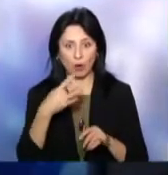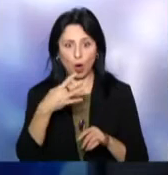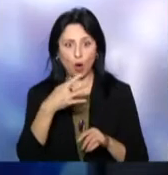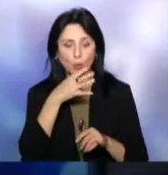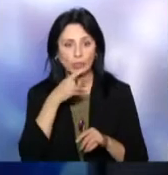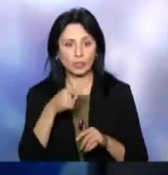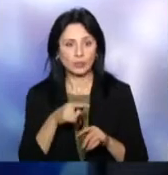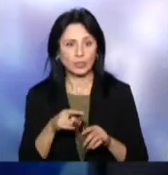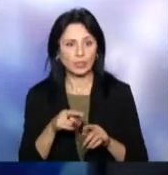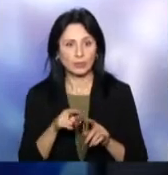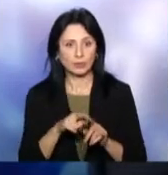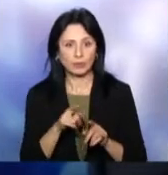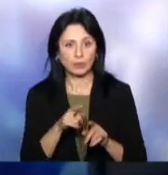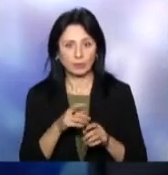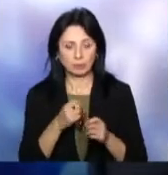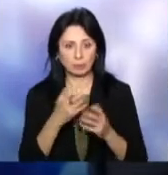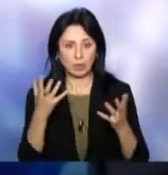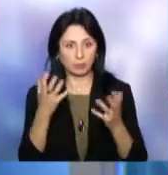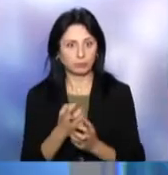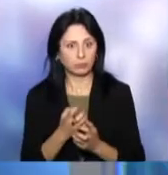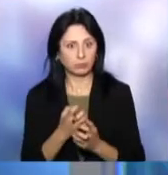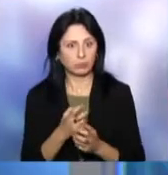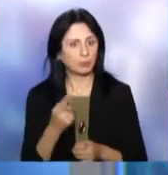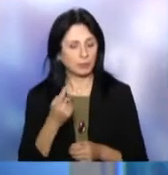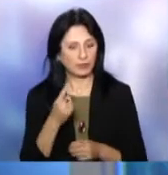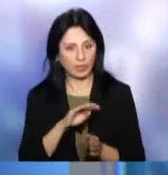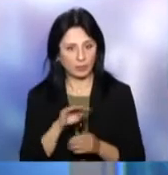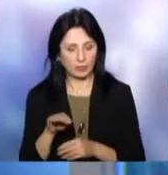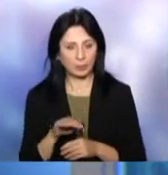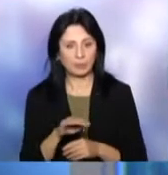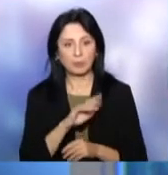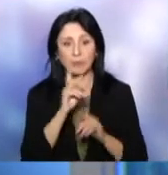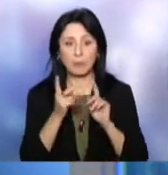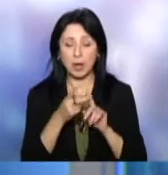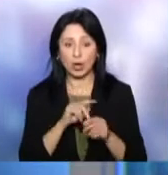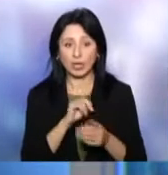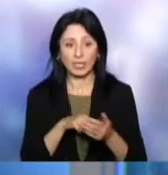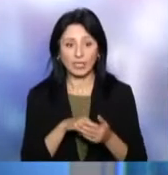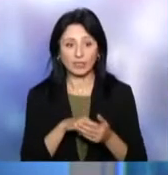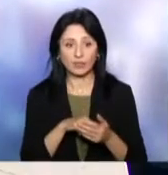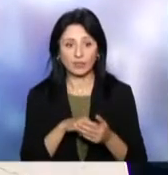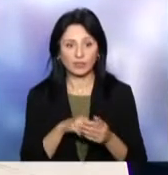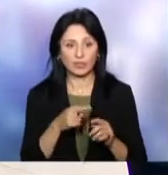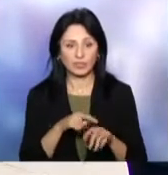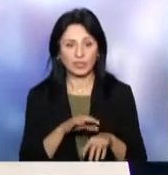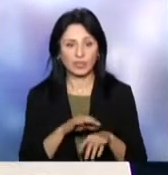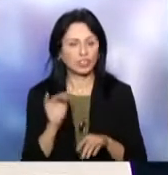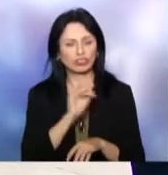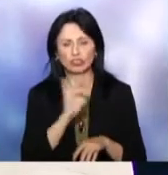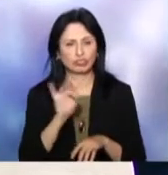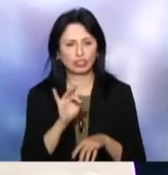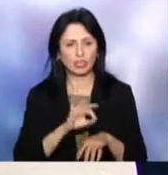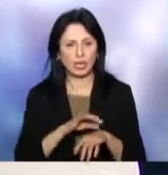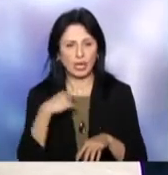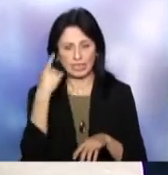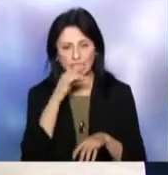ასაკში ისეთი თეთრი აღარ ქონდეს. ეს პირველი კითხვა. კი ბატონო. აი მეორე კითხვა, ცხიმიანი, უკიდურესად ცხიმიანი კანი, სახის